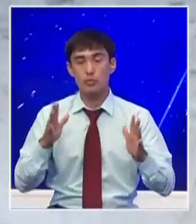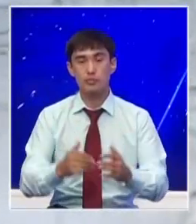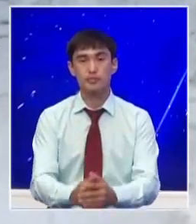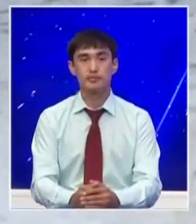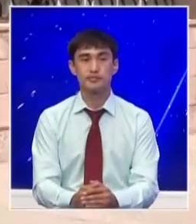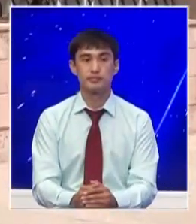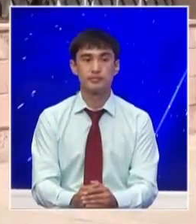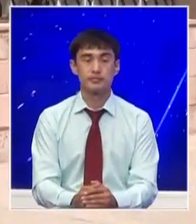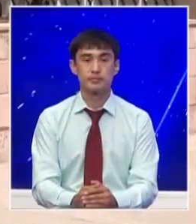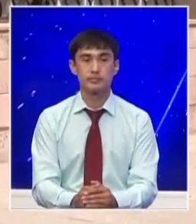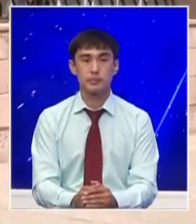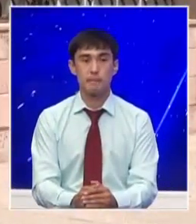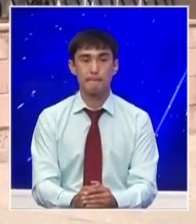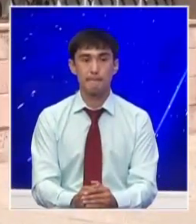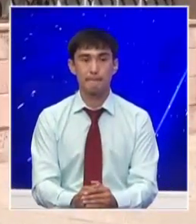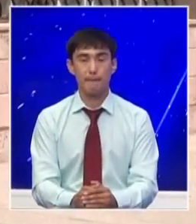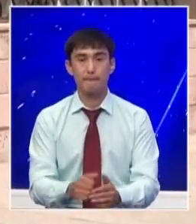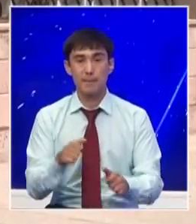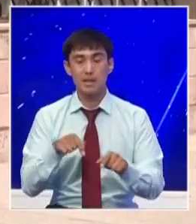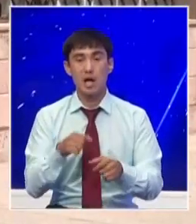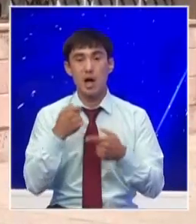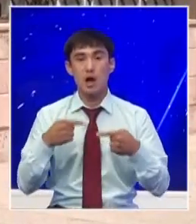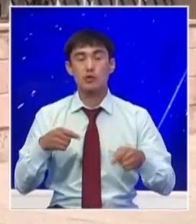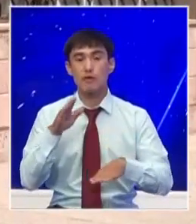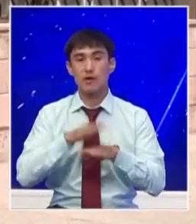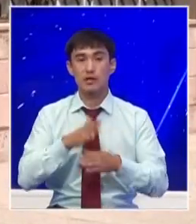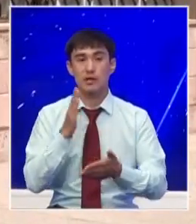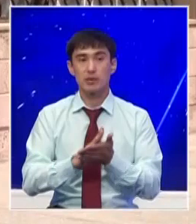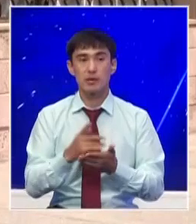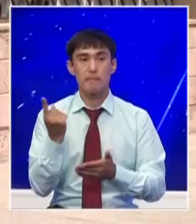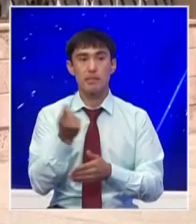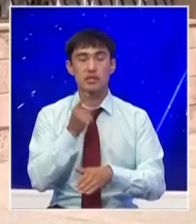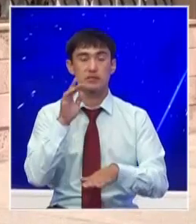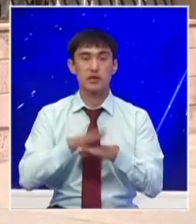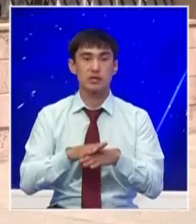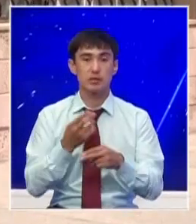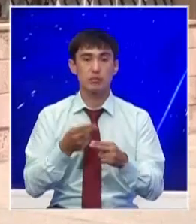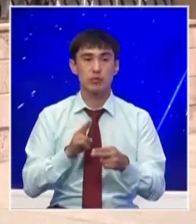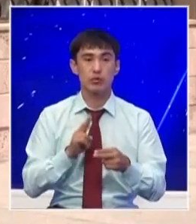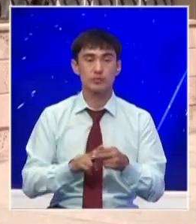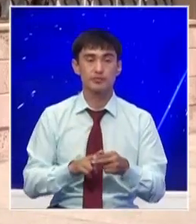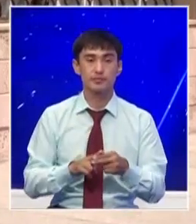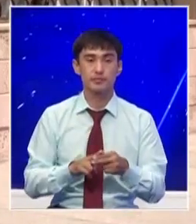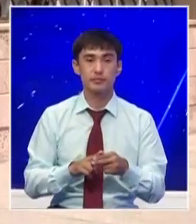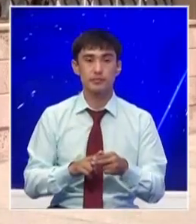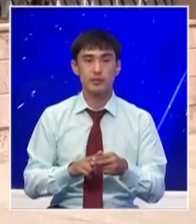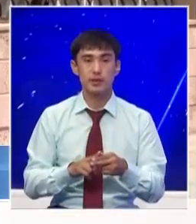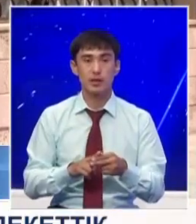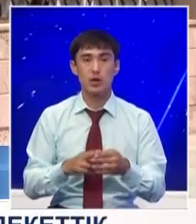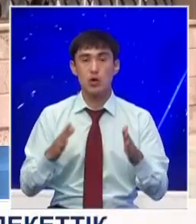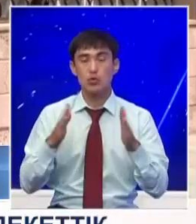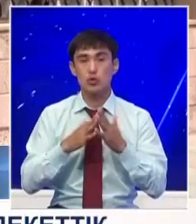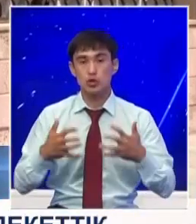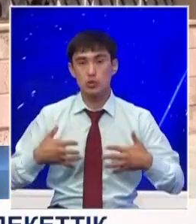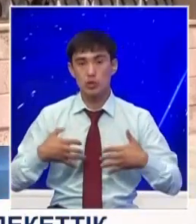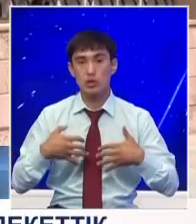азаймай тұр. Мұнда әртүрлі факторлар бар ғой. Біріншіден ең бірінші факторымыз бұл үй жануарларының